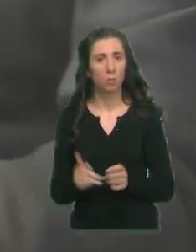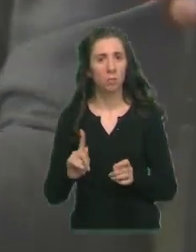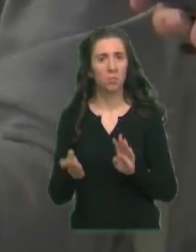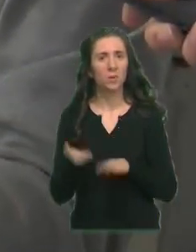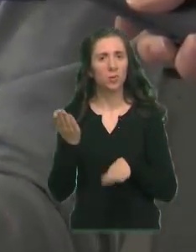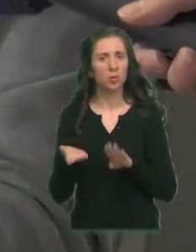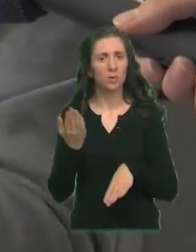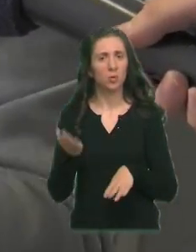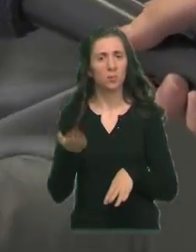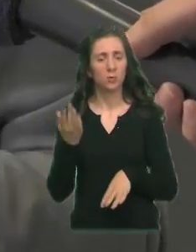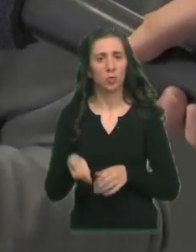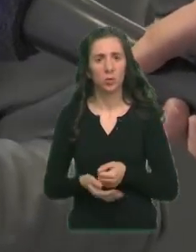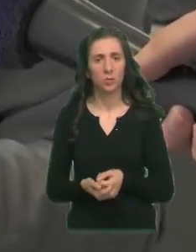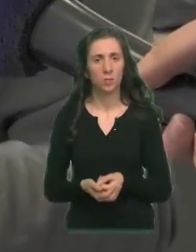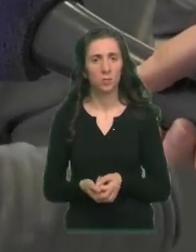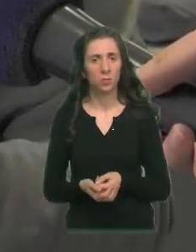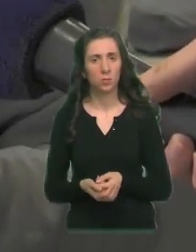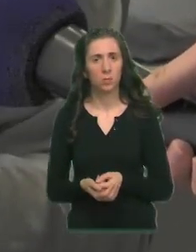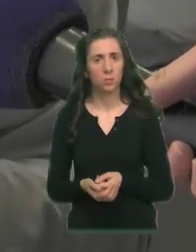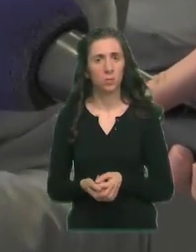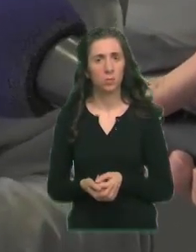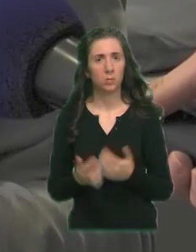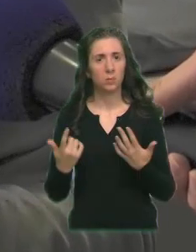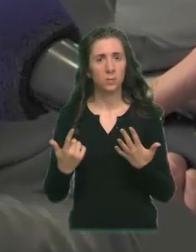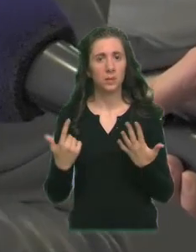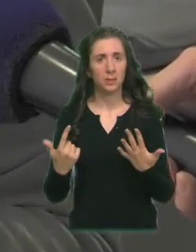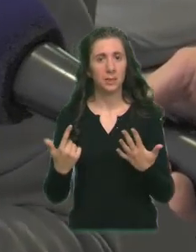ne više, valjda više. Da,